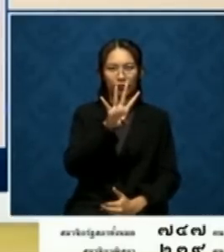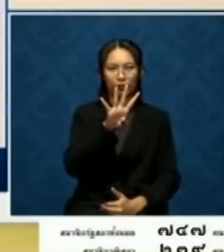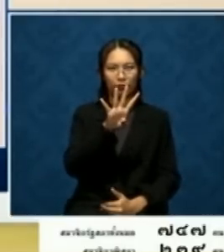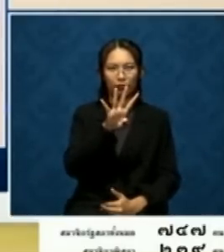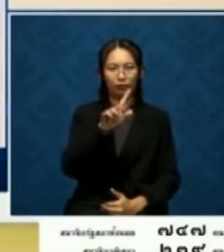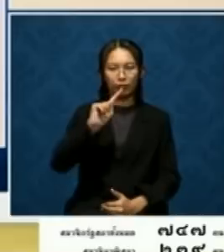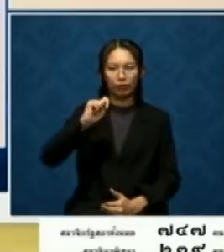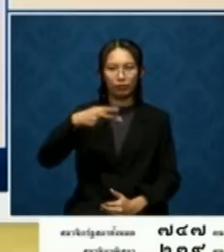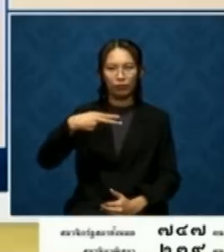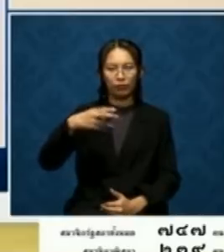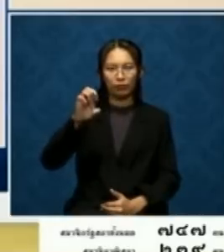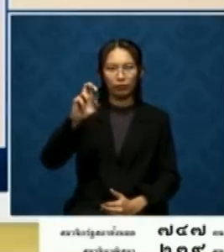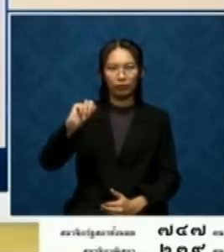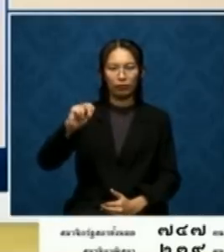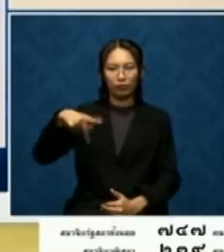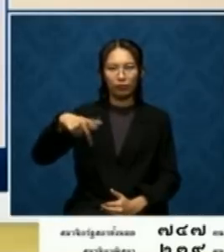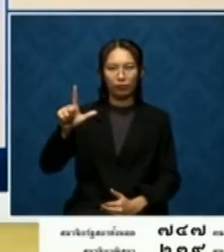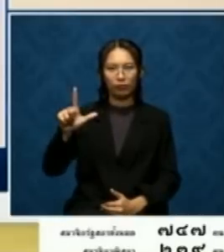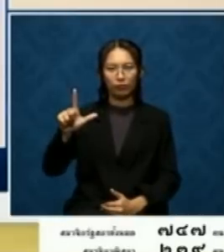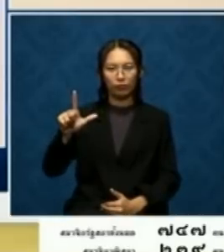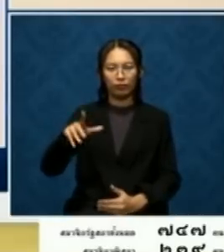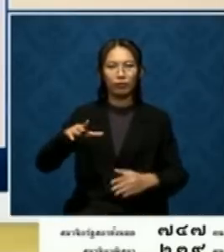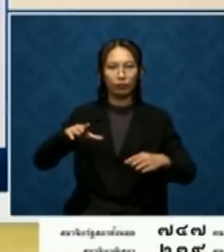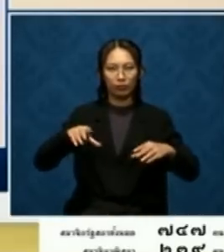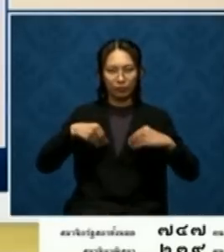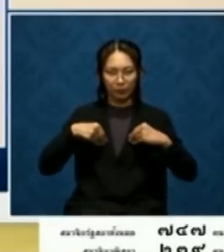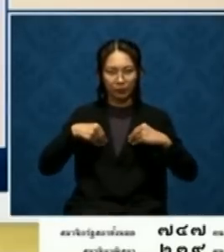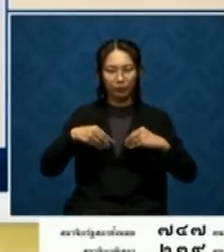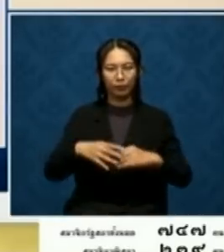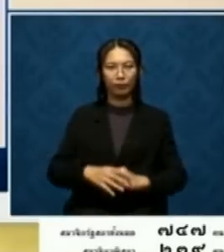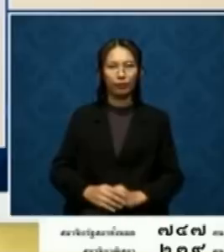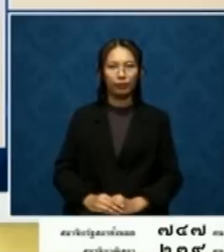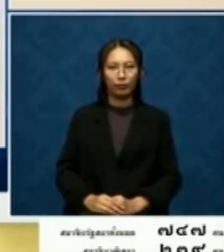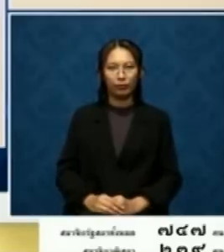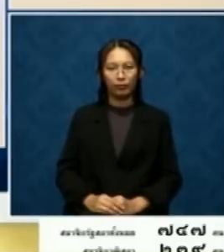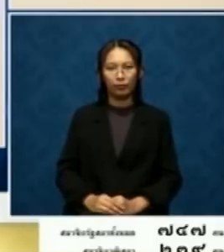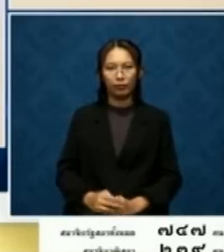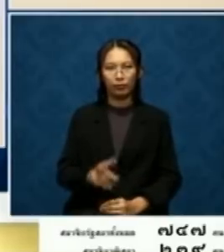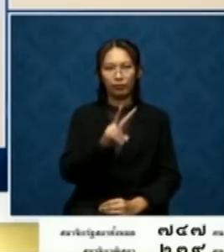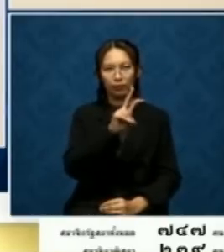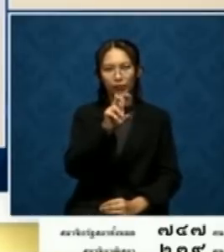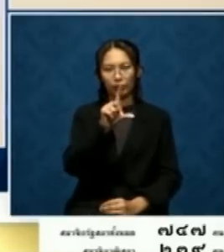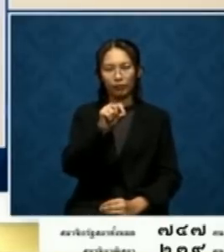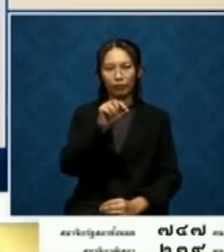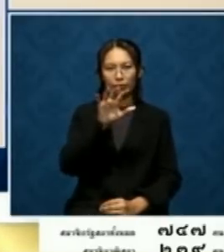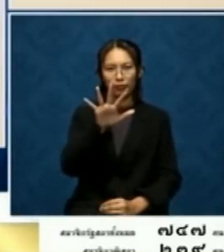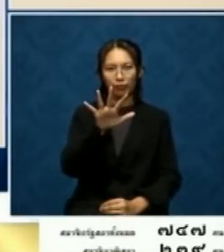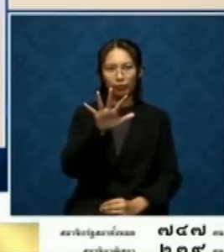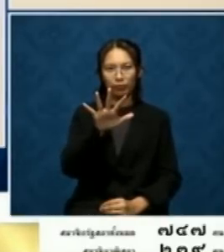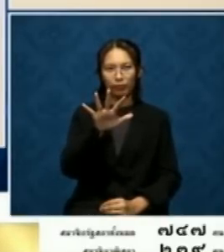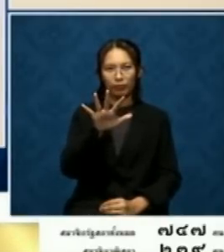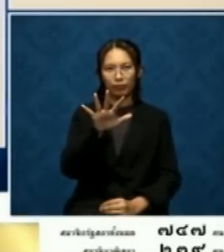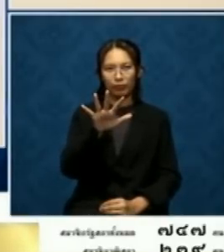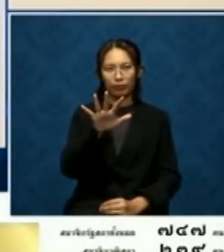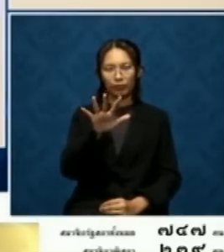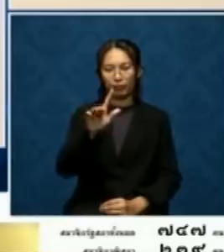บราบรื่นที่สุดนะ2568ครับกว่าจะเสร็จ โอ้โห อันนี้ราบรื่นนะ สองปีนะ อันนี้2ปี ใช่ครับ2568นี่คือเสร็จหรือเ